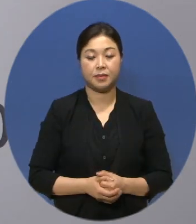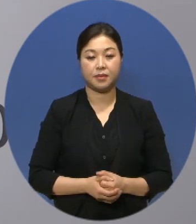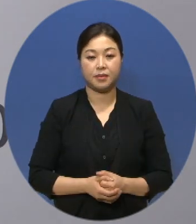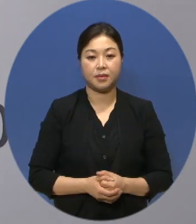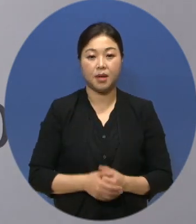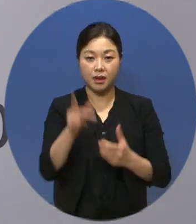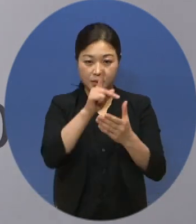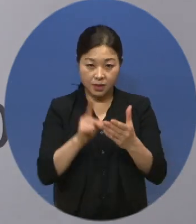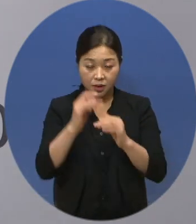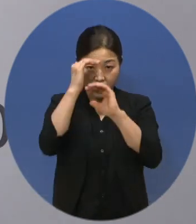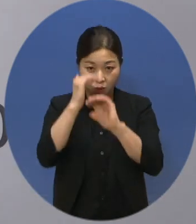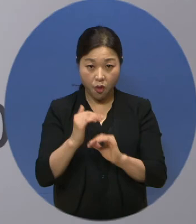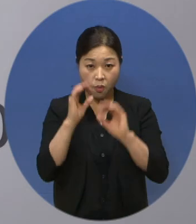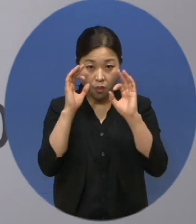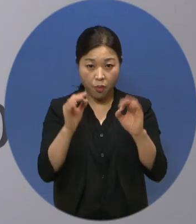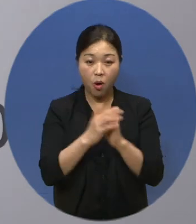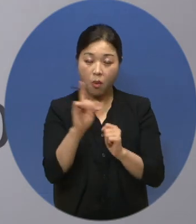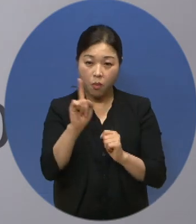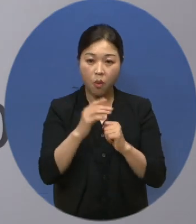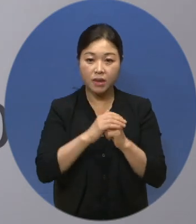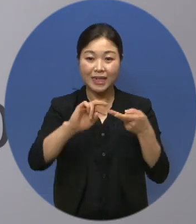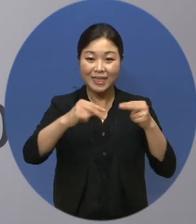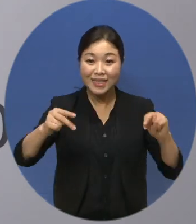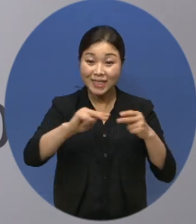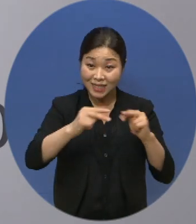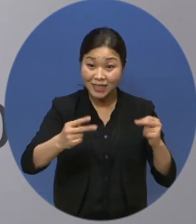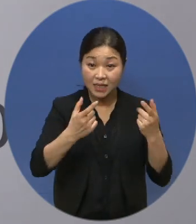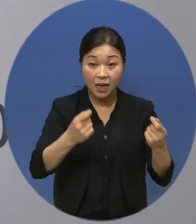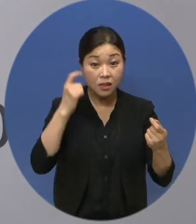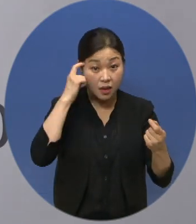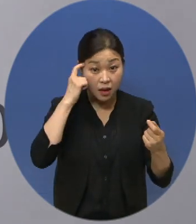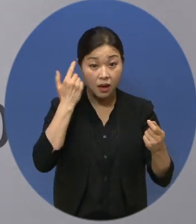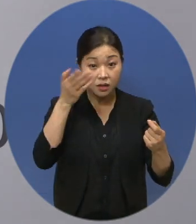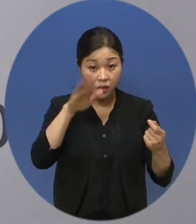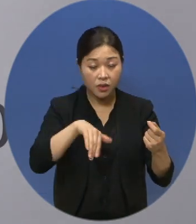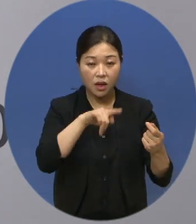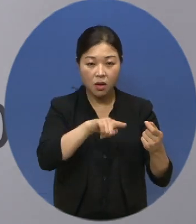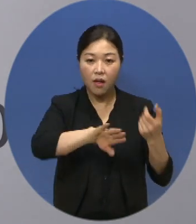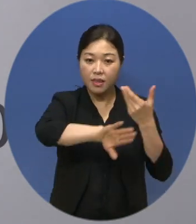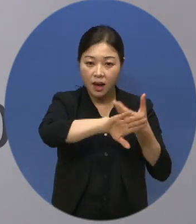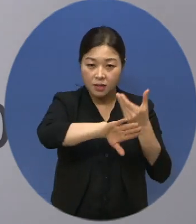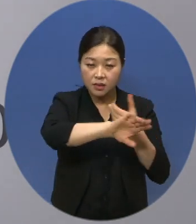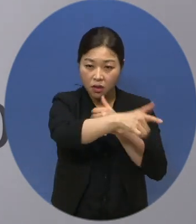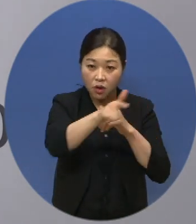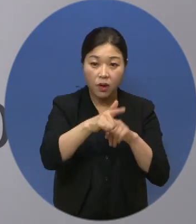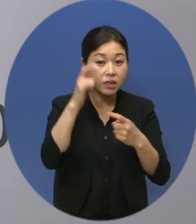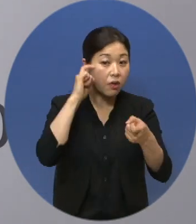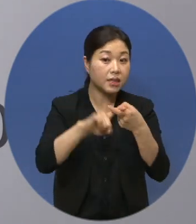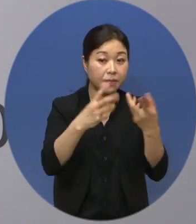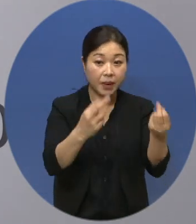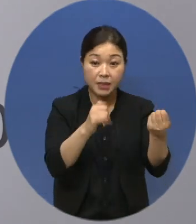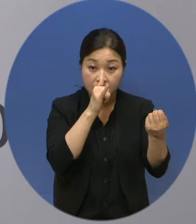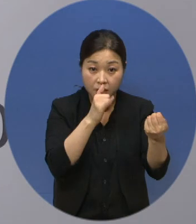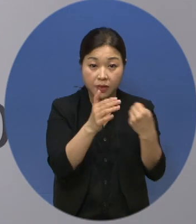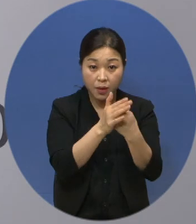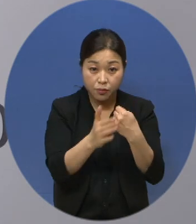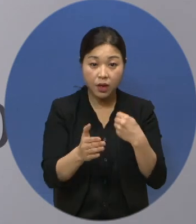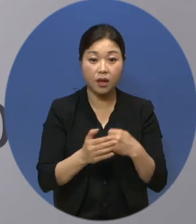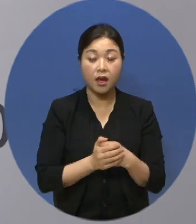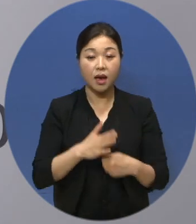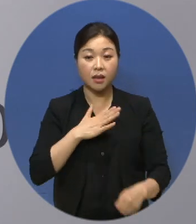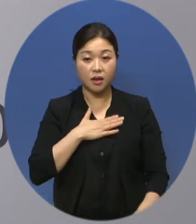시나리오상이나 실제 보시는 분들은 그냥 밧줄이라고 인식을 하세요. 왜냐하면 그 장면보다 다른 장면들이 훨씬 더 관심이 많이 가기 때문에. 네. 하지만